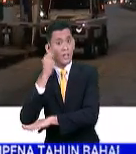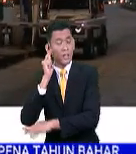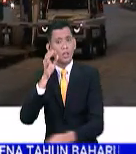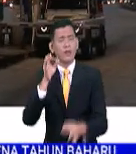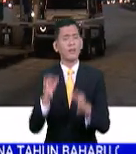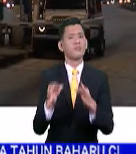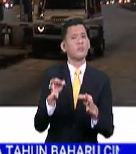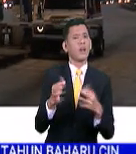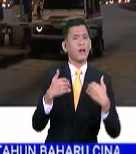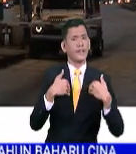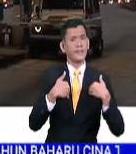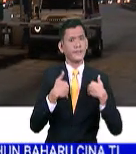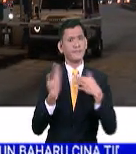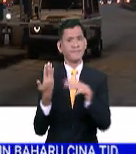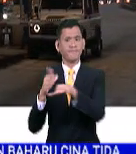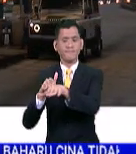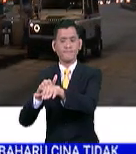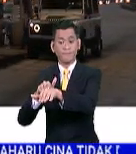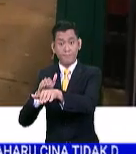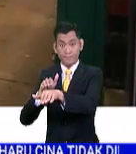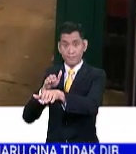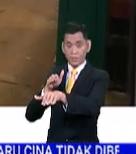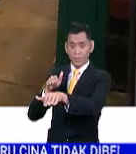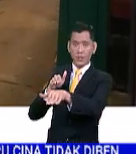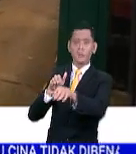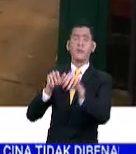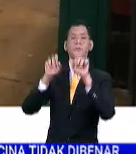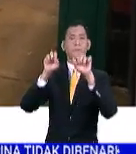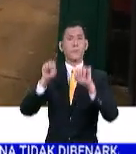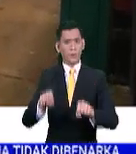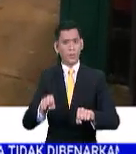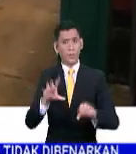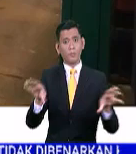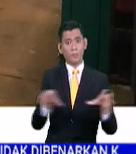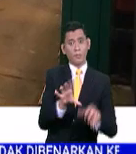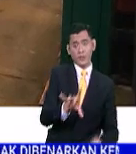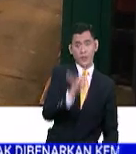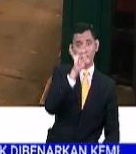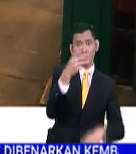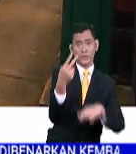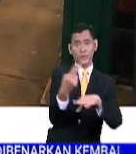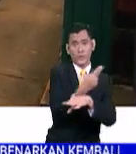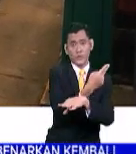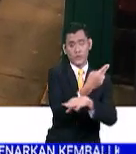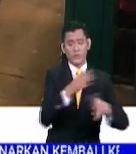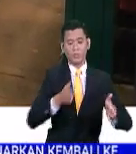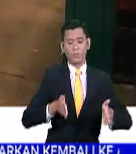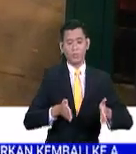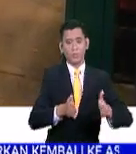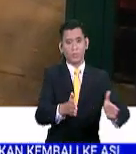Sekiranya terdapat kesesakan, pengguna boleh membuat pilihan alternatif untuk menggunakan Plaza Tol